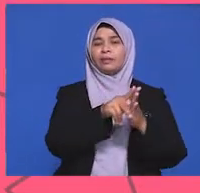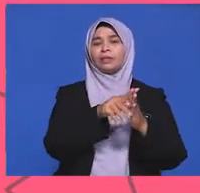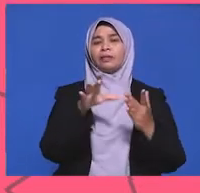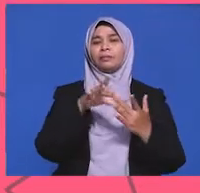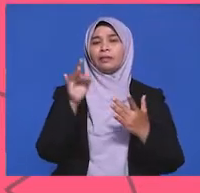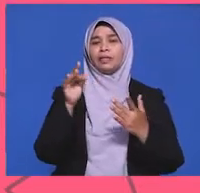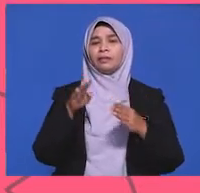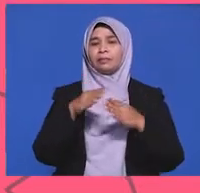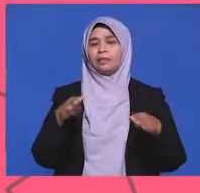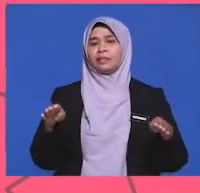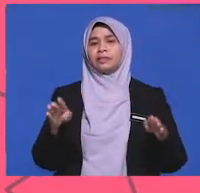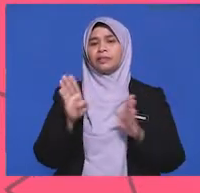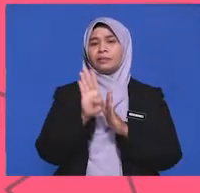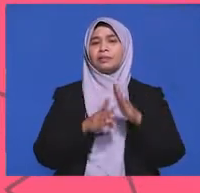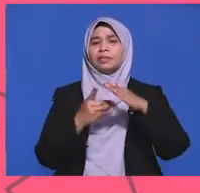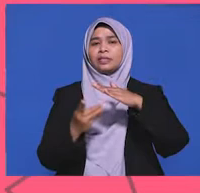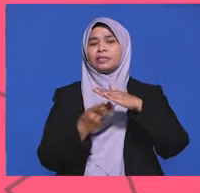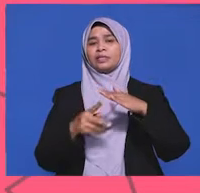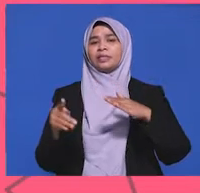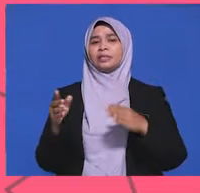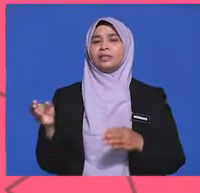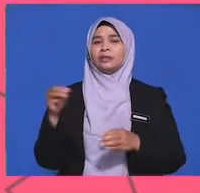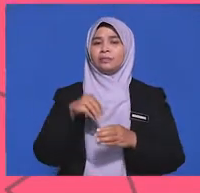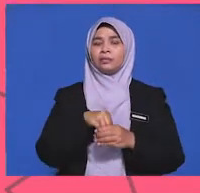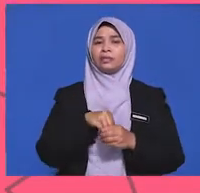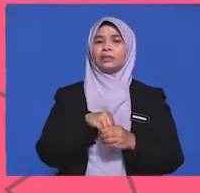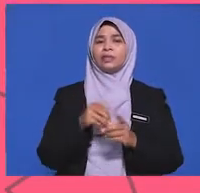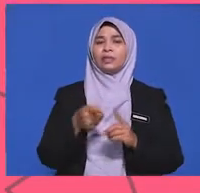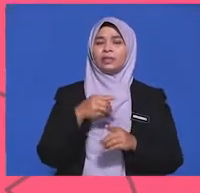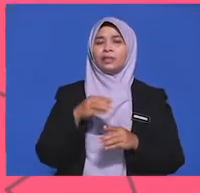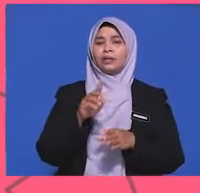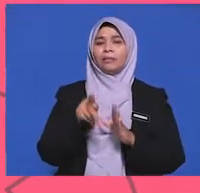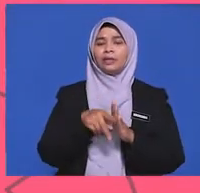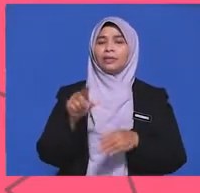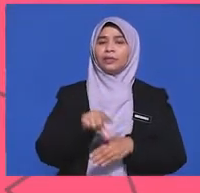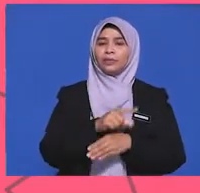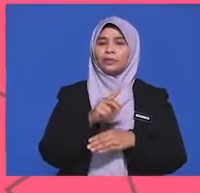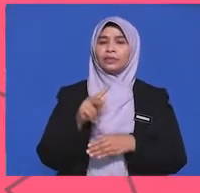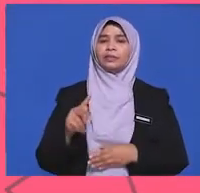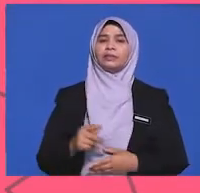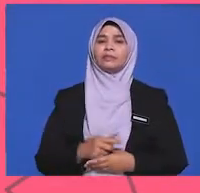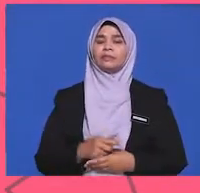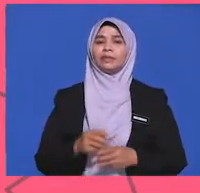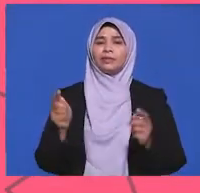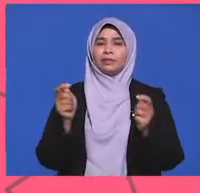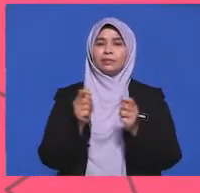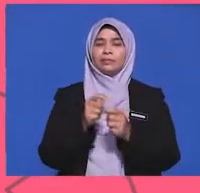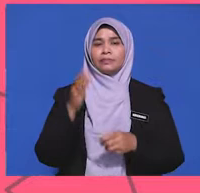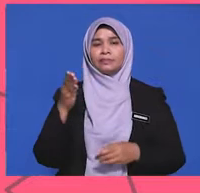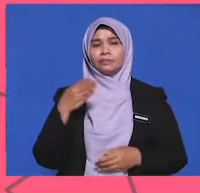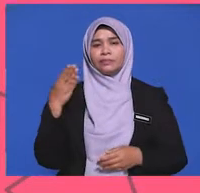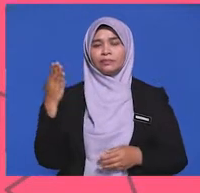memaparkan pilihan bahasa berdasarkan input dari pengguna. Seperti